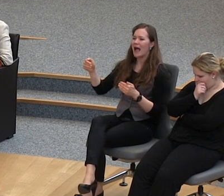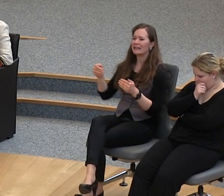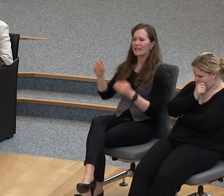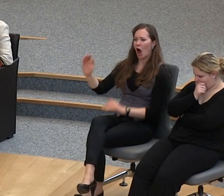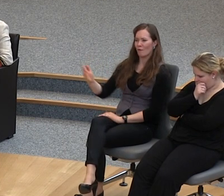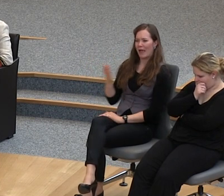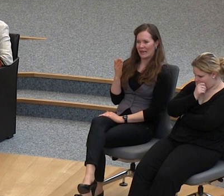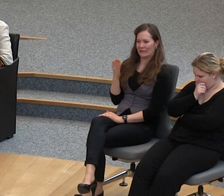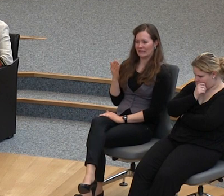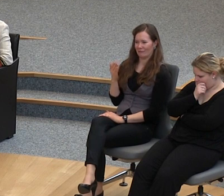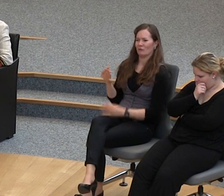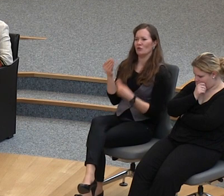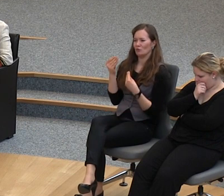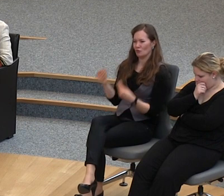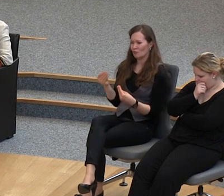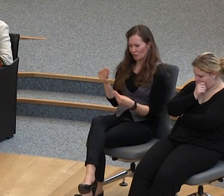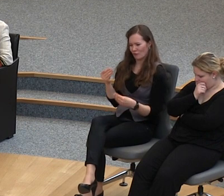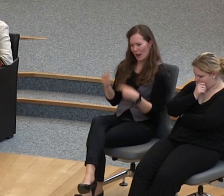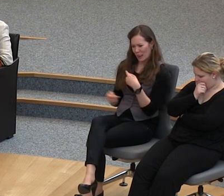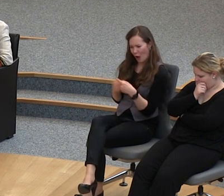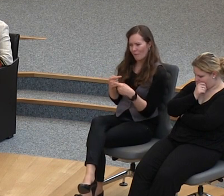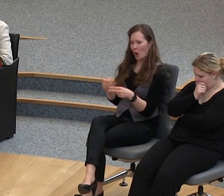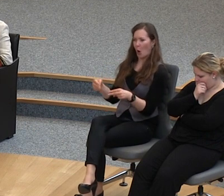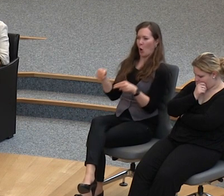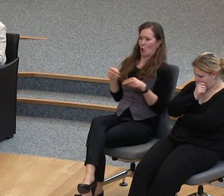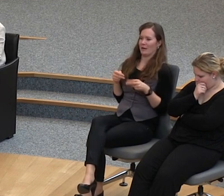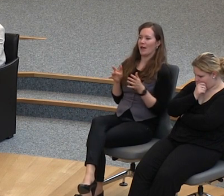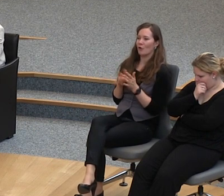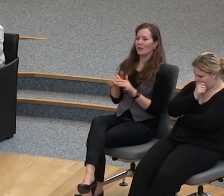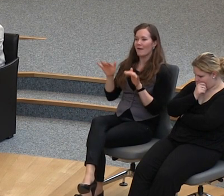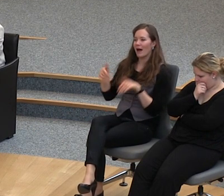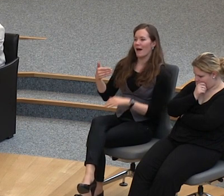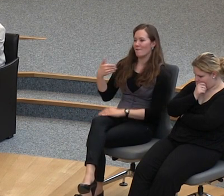ein gewisses Rollback, weil auch die Ehefrau des